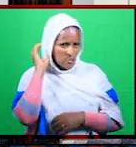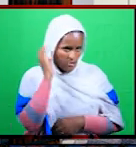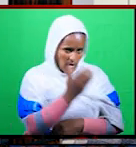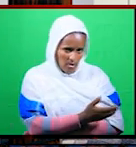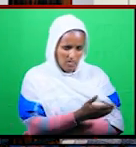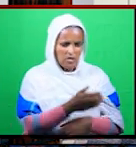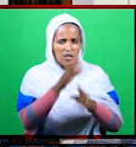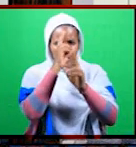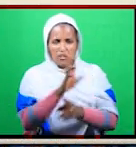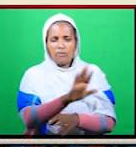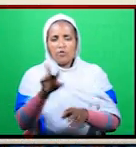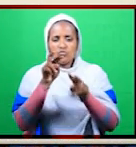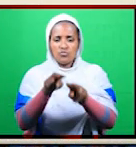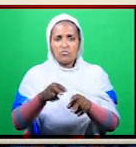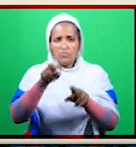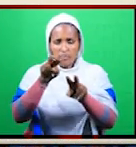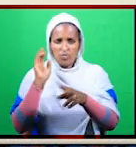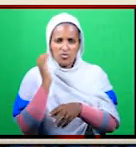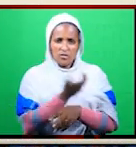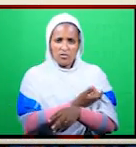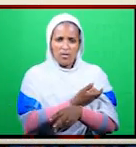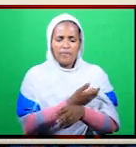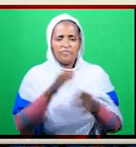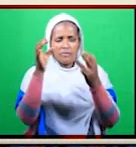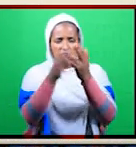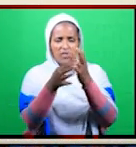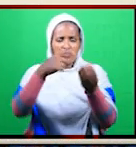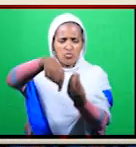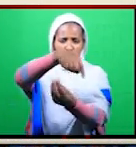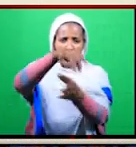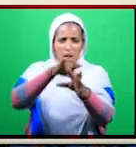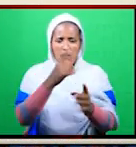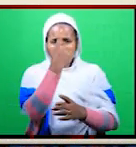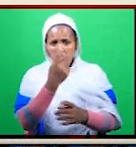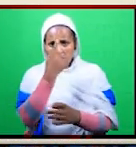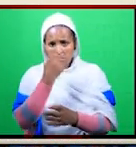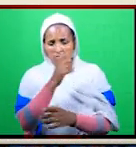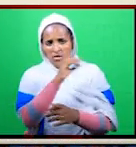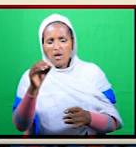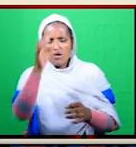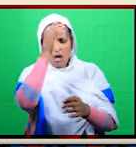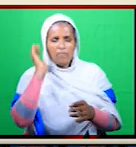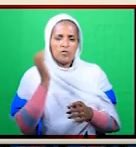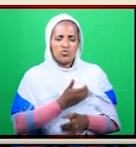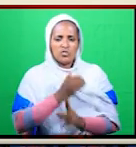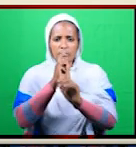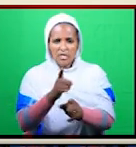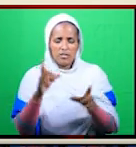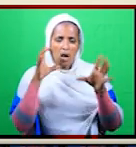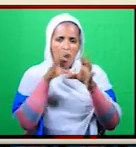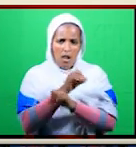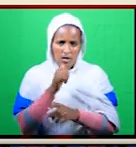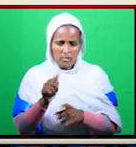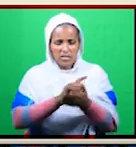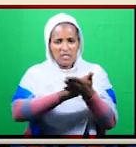ሕይወት ያሰማልን። የተከበራችሁ ተመልካቾቻችን በትዳር ዙሪያ የተጠየቁ ጥያቄዎችና የአባቶች